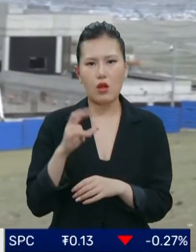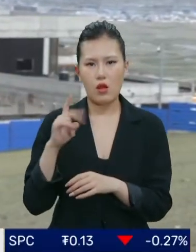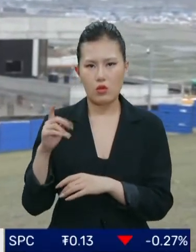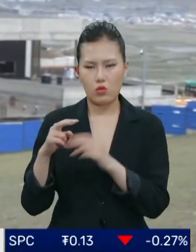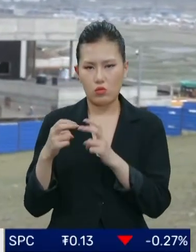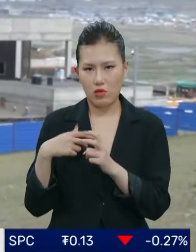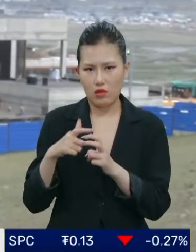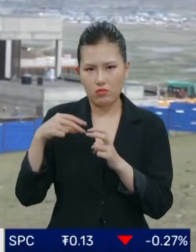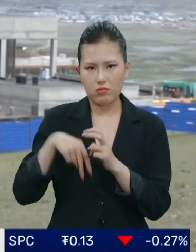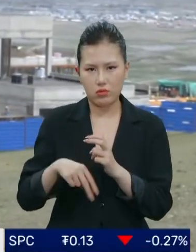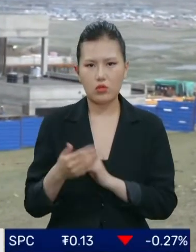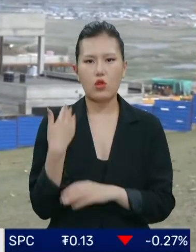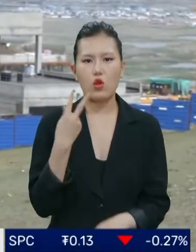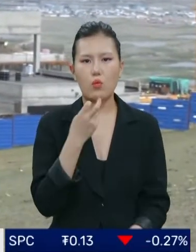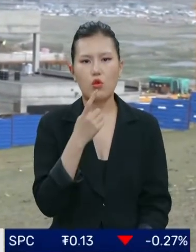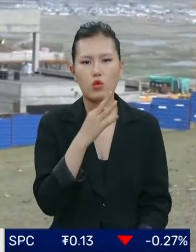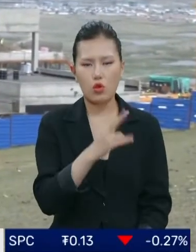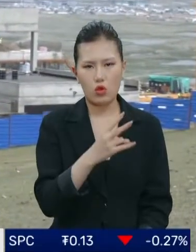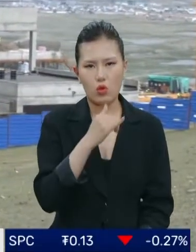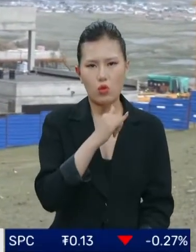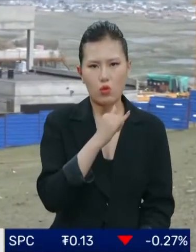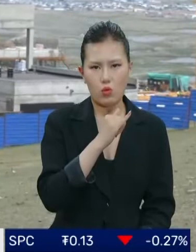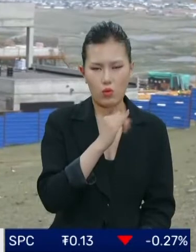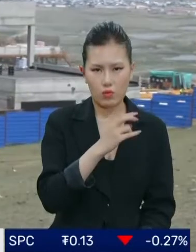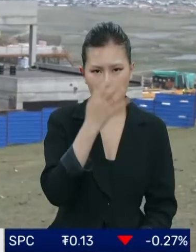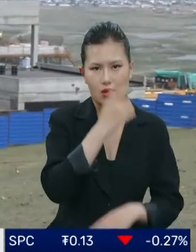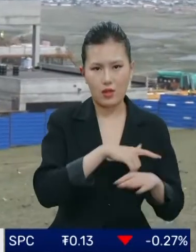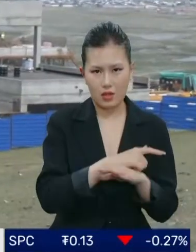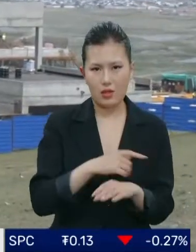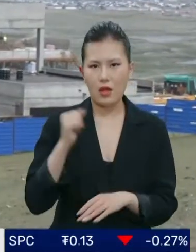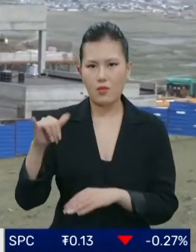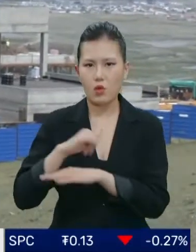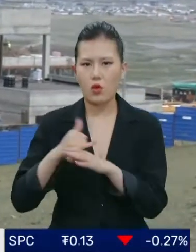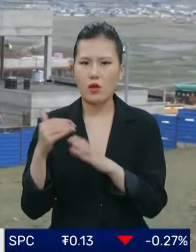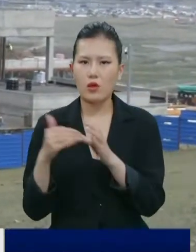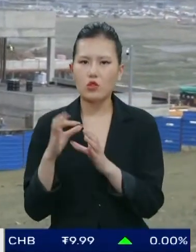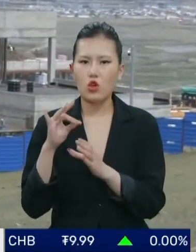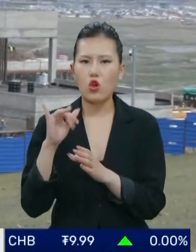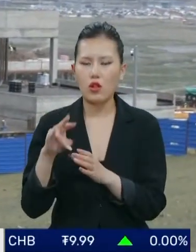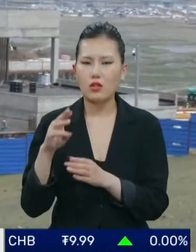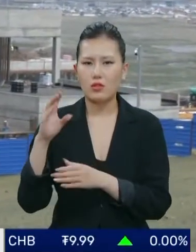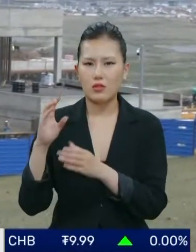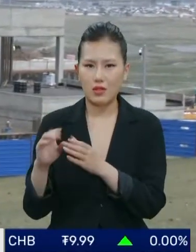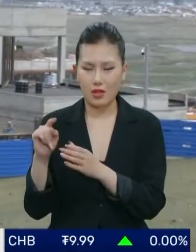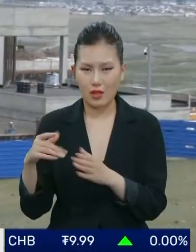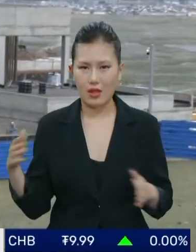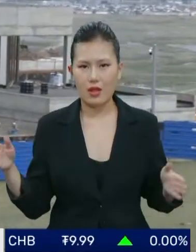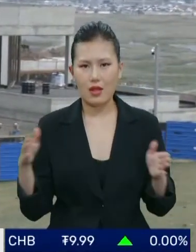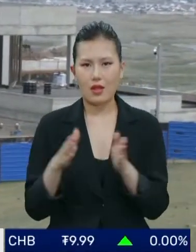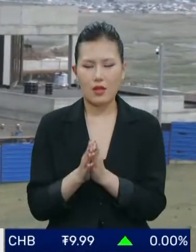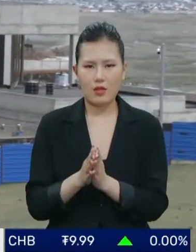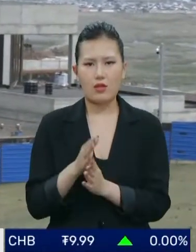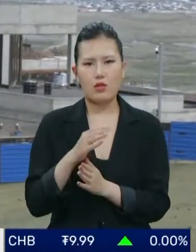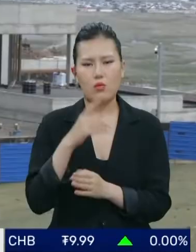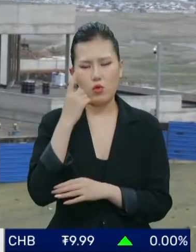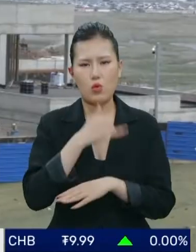сард Монголын засгийн газар болон Америк нэгдсэн улсын мянганы сорилтын корпорац нийлээд Улаанбаатар хотын усны нөөцийг нэмэгдүүлэх, усны нөөцийг сайжруулах энэ усан